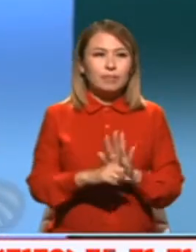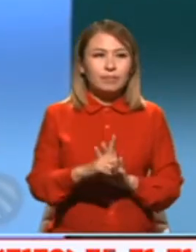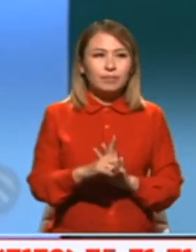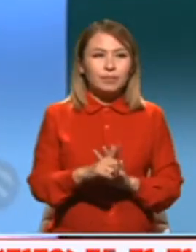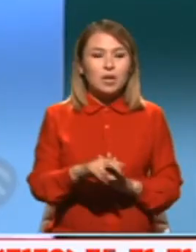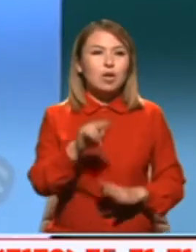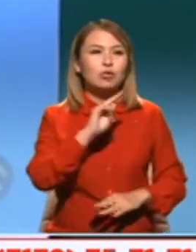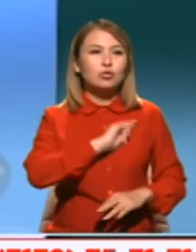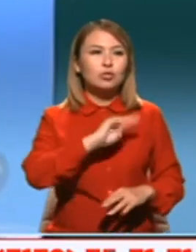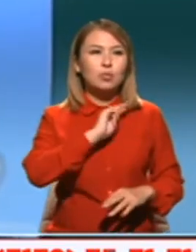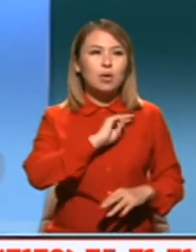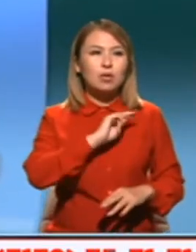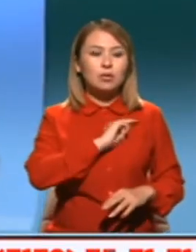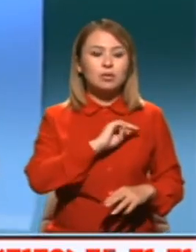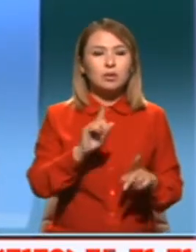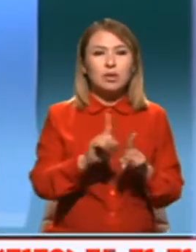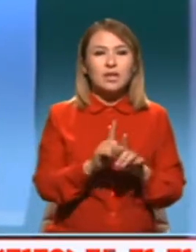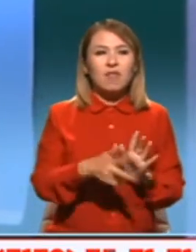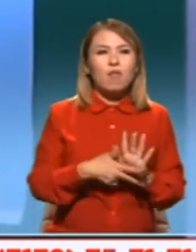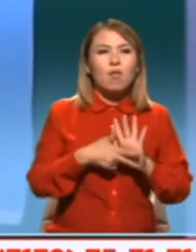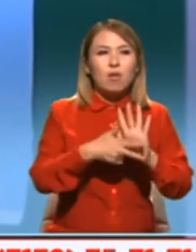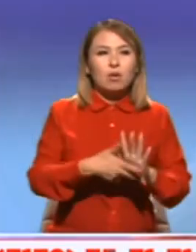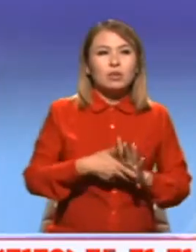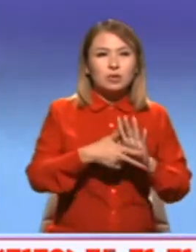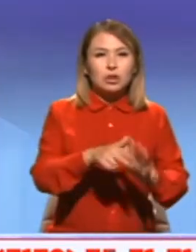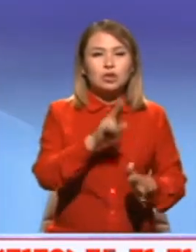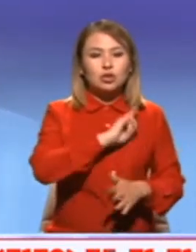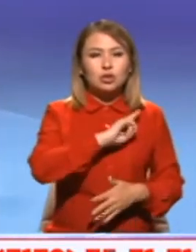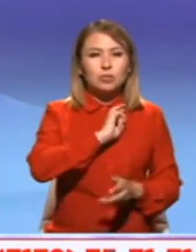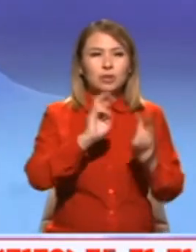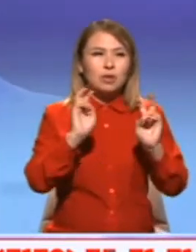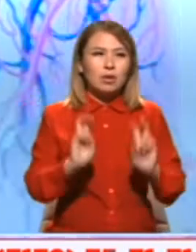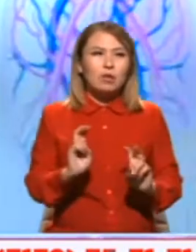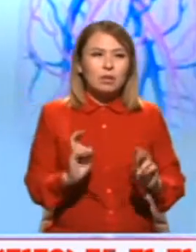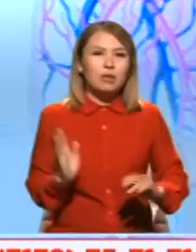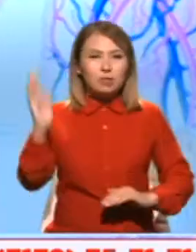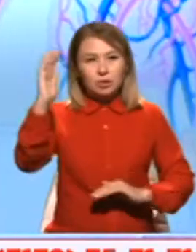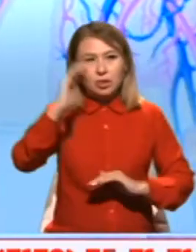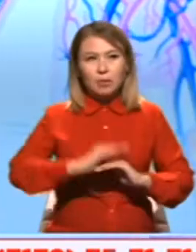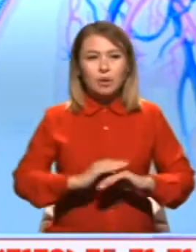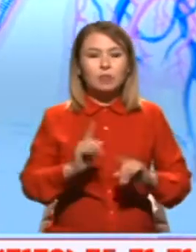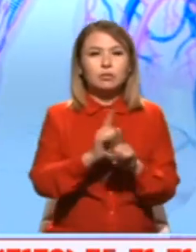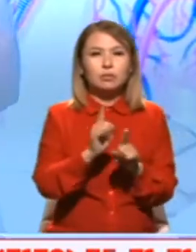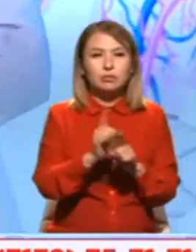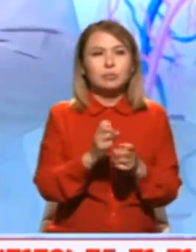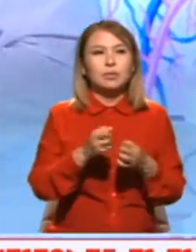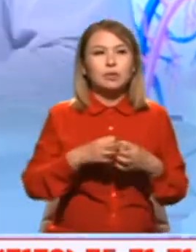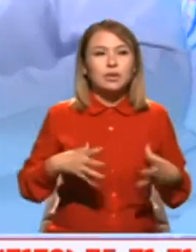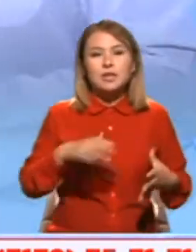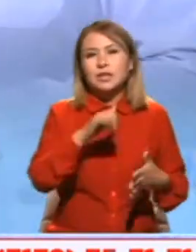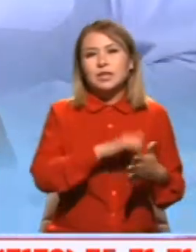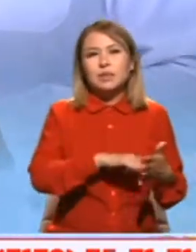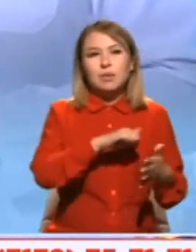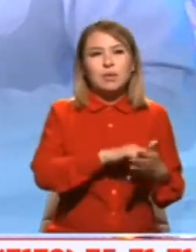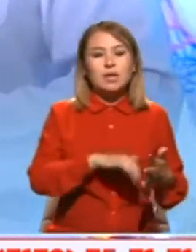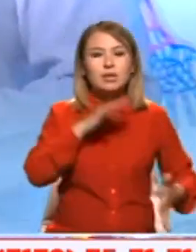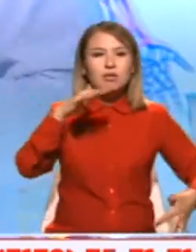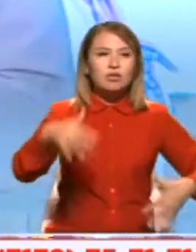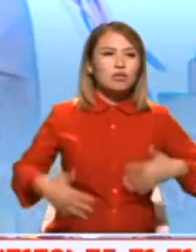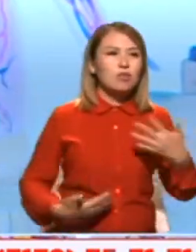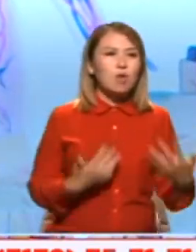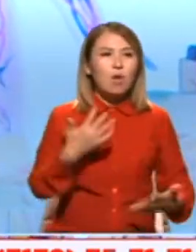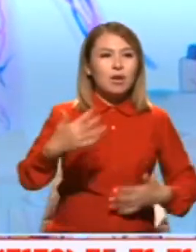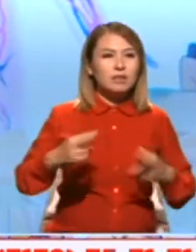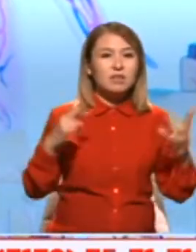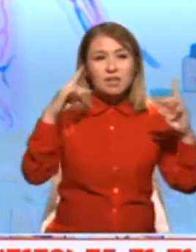Жұмыста да ұзақ уақыт біз 8 сағаттан аса бір орында отырсақ та аяқтың ісінуі болады. Себебі өйткені циркуляцияның дұрыс